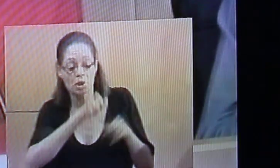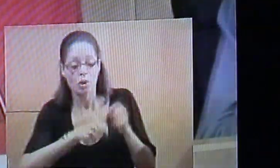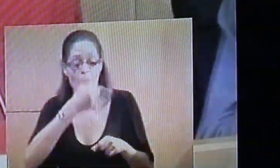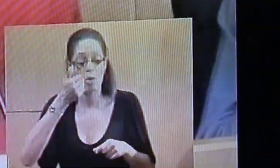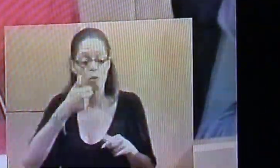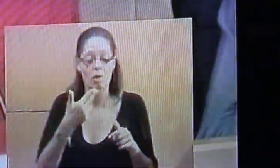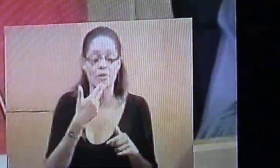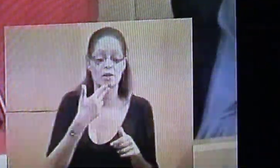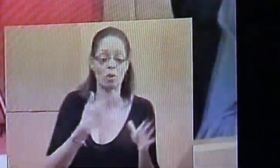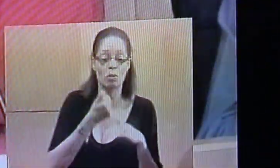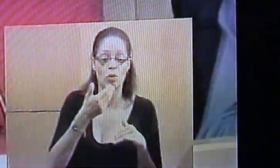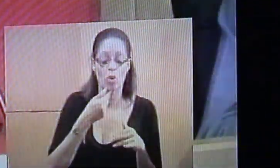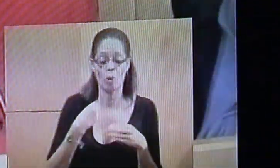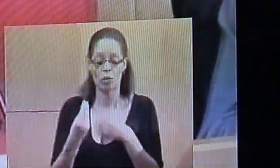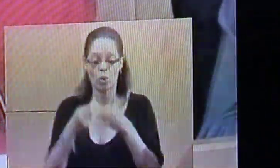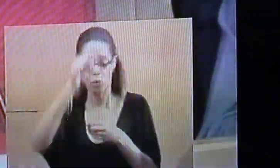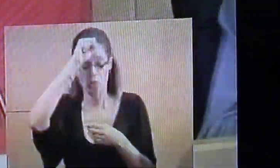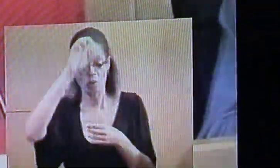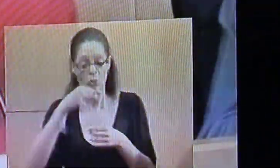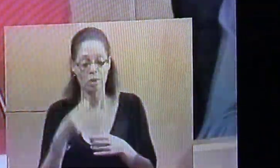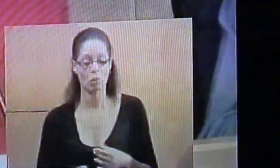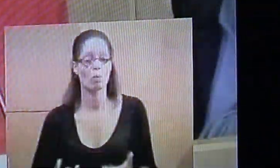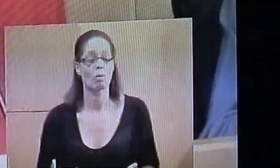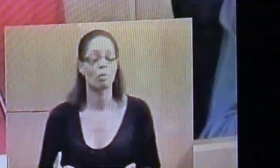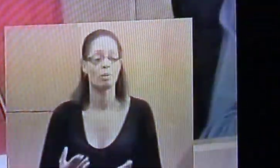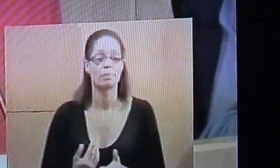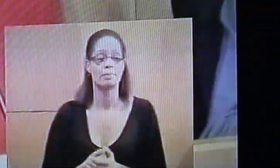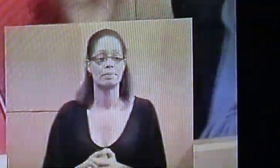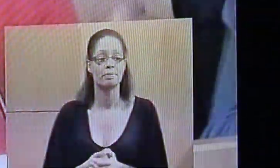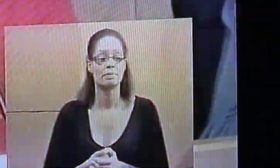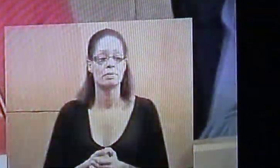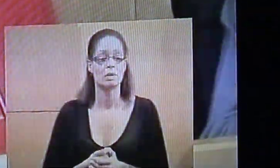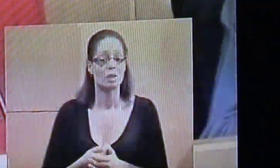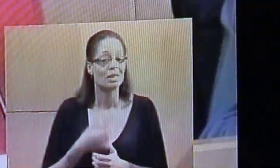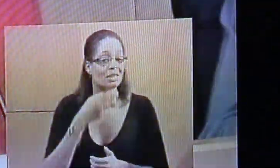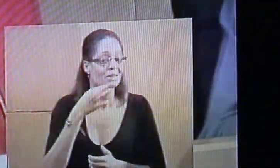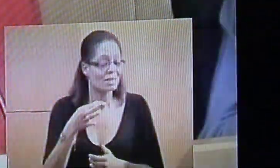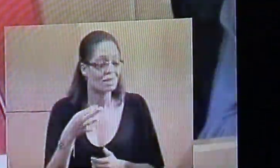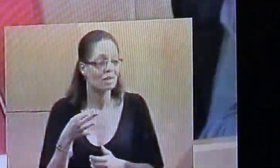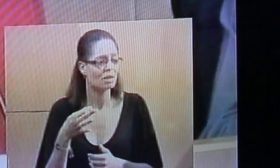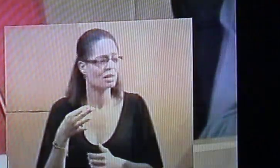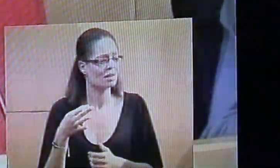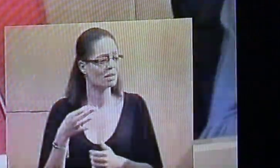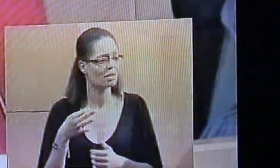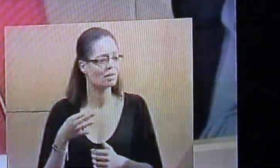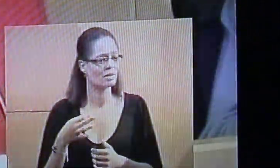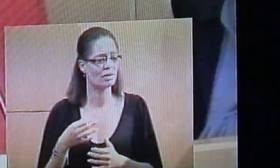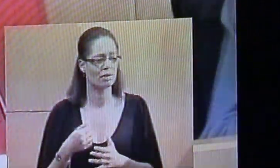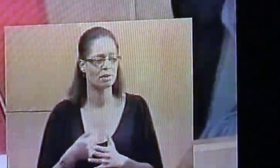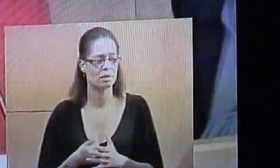que quiconque pour donner des leçons? Je rappelle qu'ils ont laissé ces gens-là